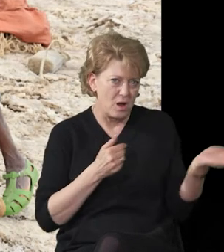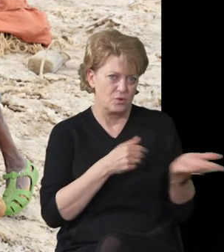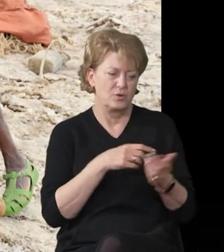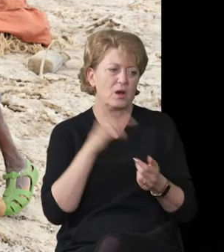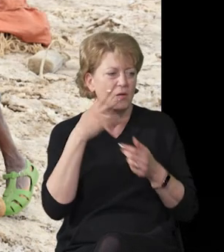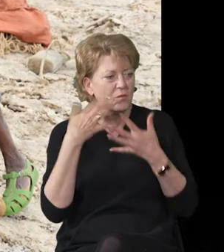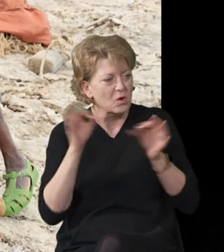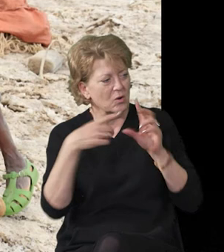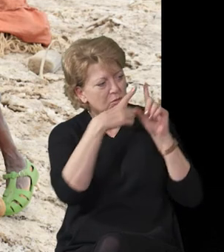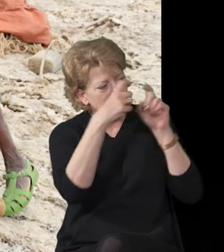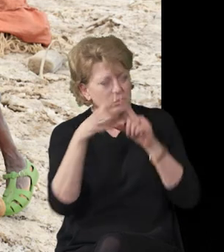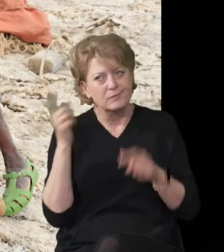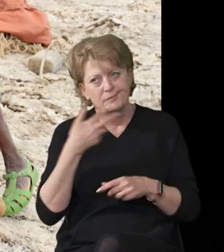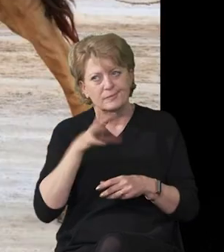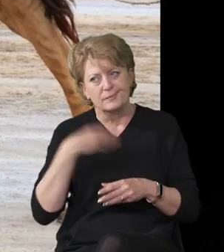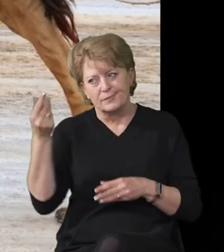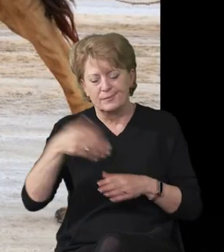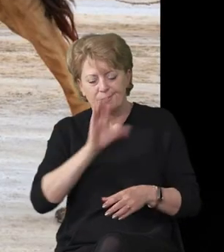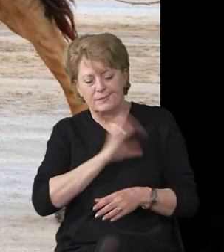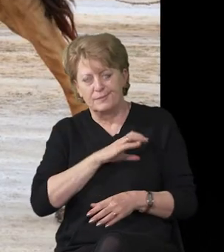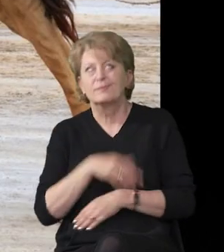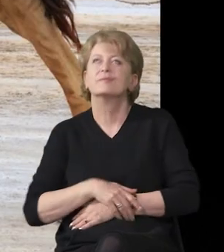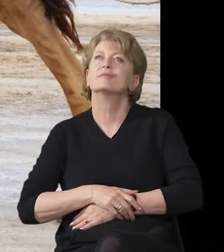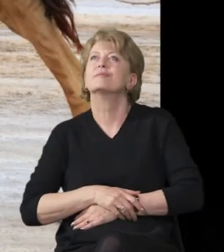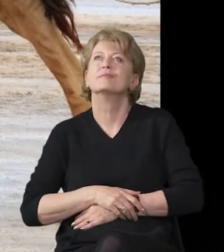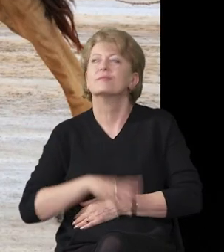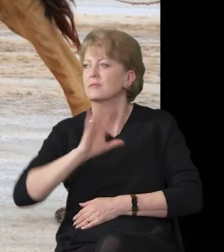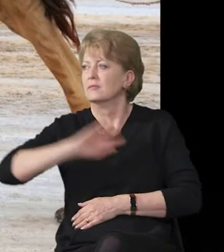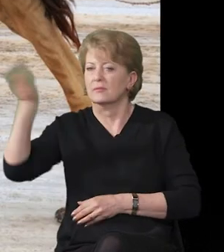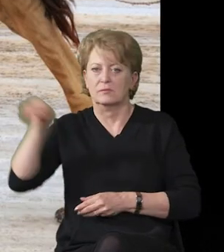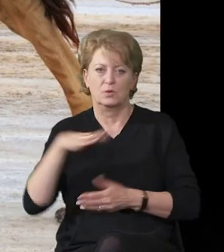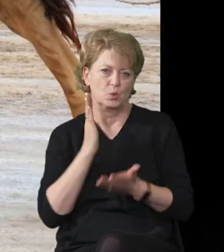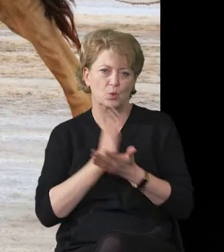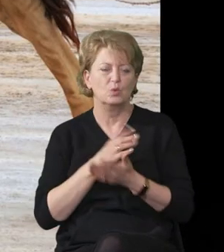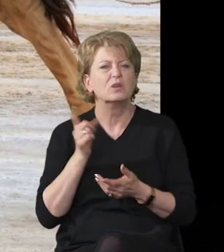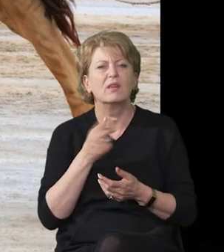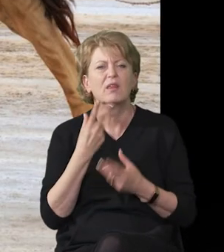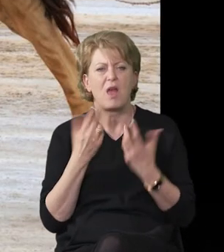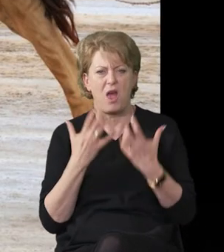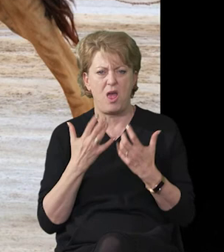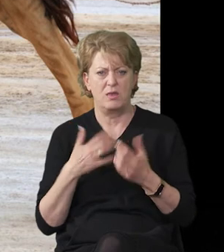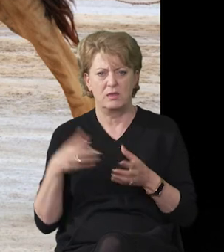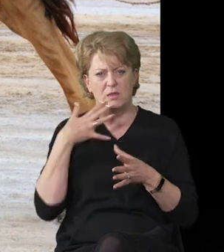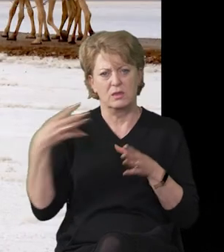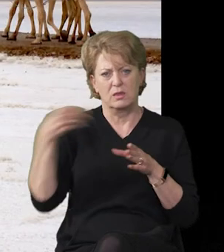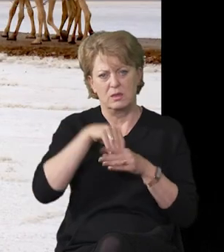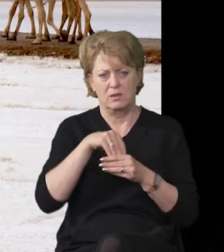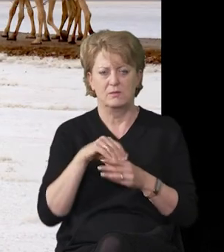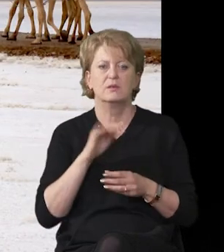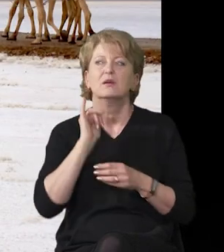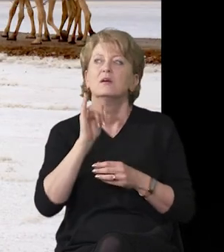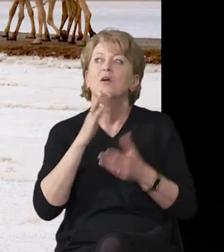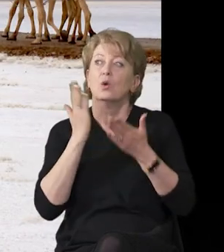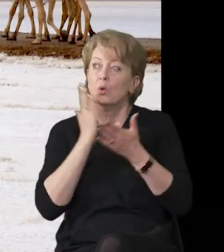inne zwierzęta gotowe, załadowany pakunek, towar, tworzy się karawanę, no i taka karawana